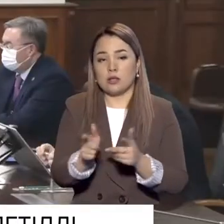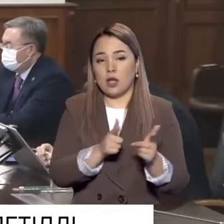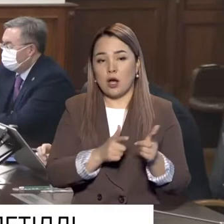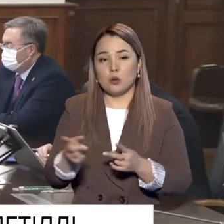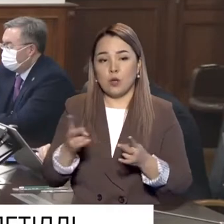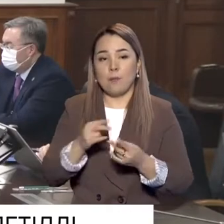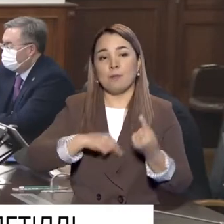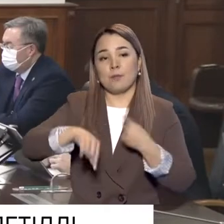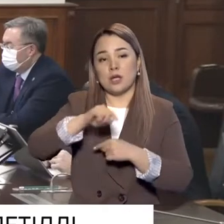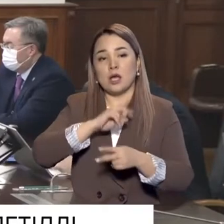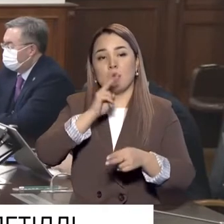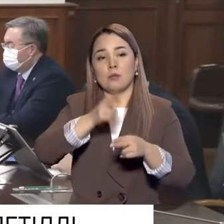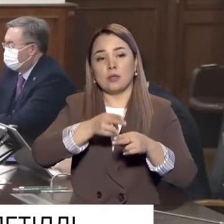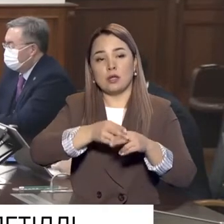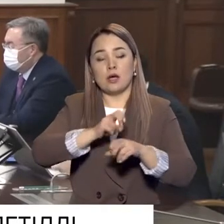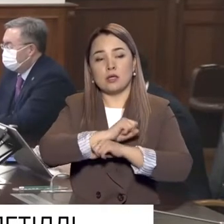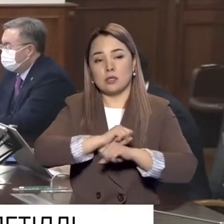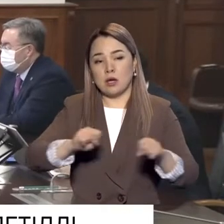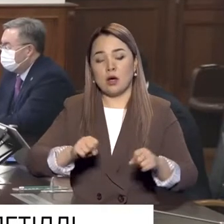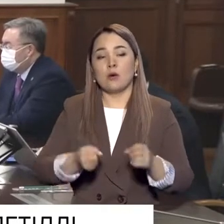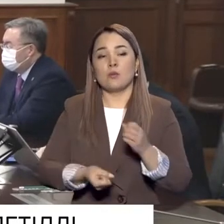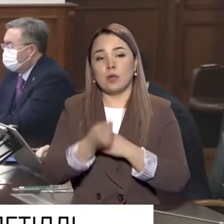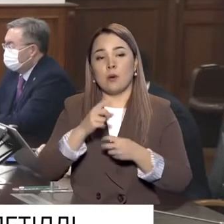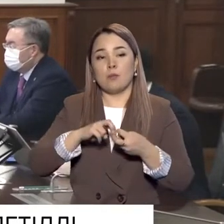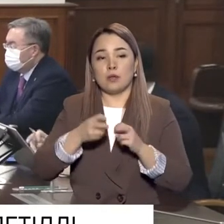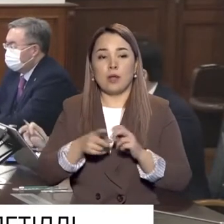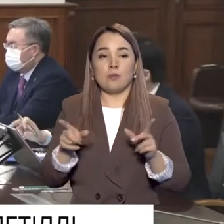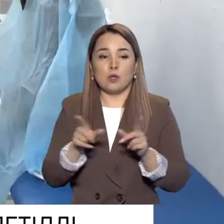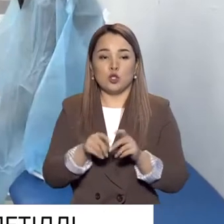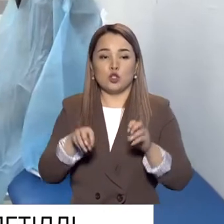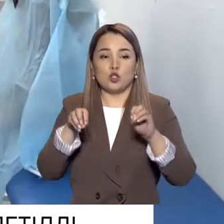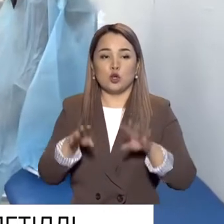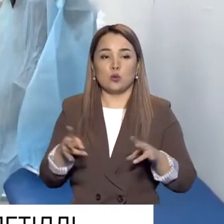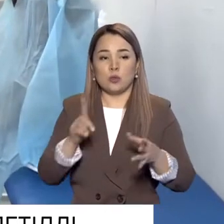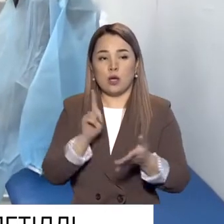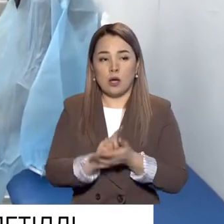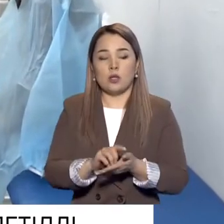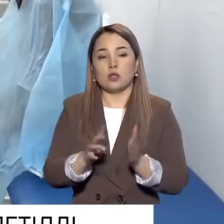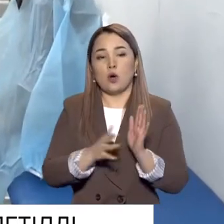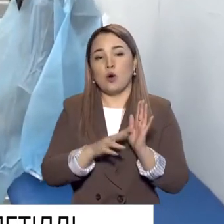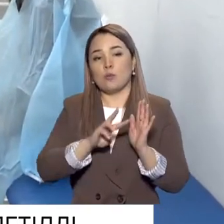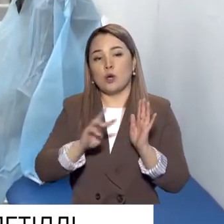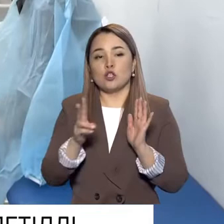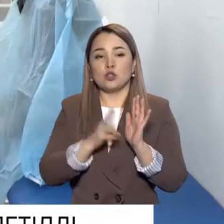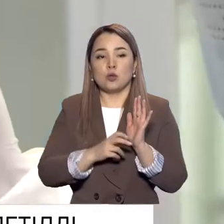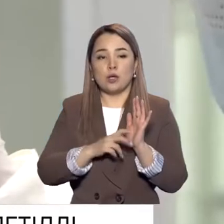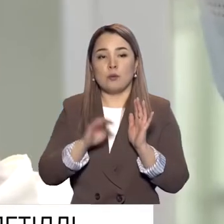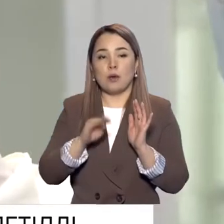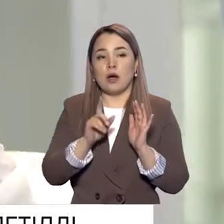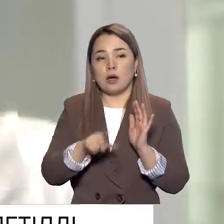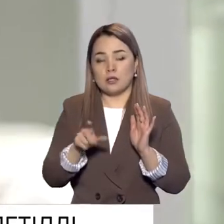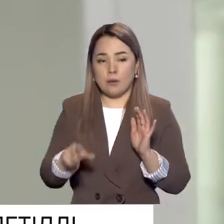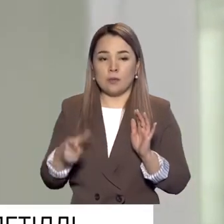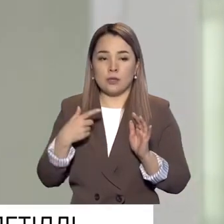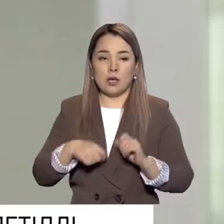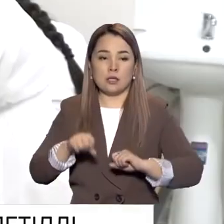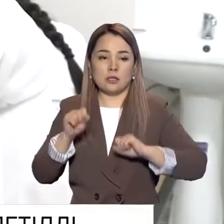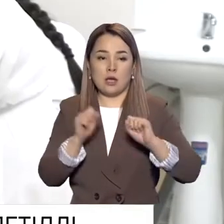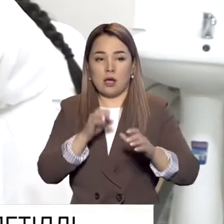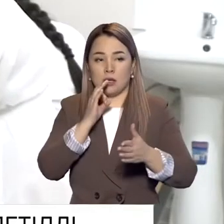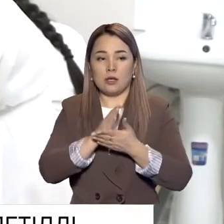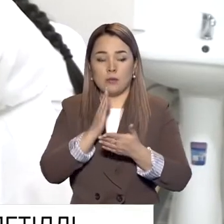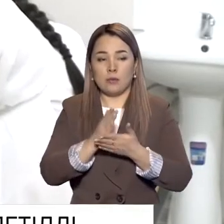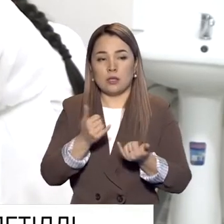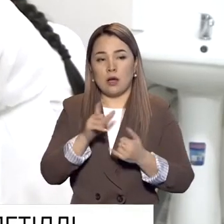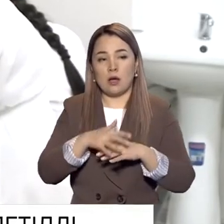Бизнестің жұмысына бөгет жасамай, туындаған проблемаларды бірлесіп шешуіміз керек. Қазір 9 миллион 700 мың адам вакцина алды. Бұл екпе алуға